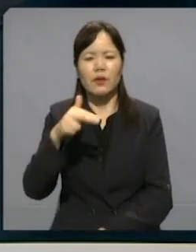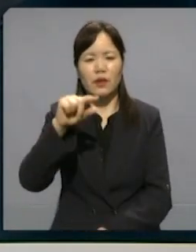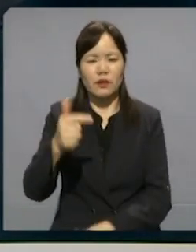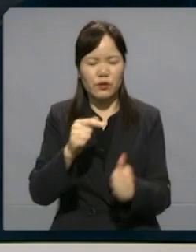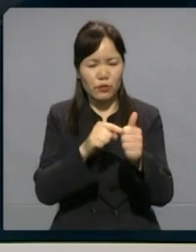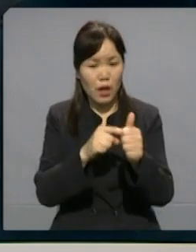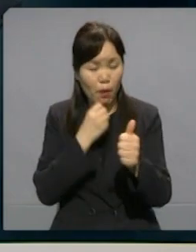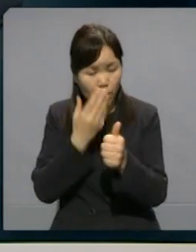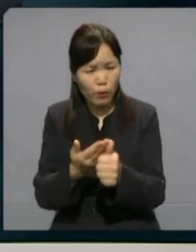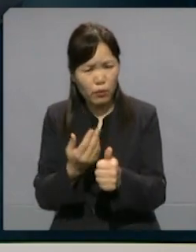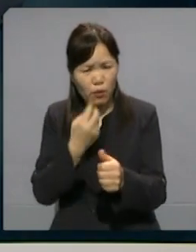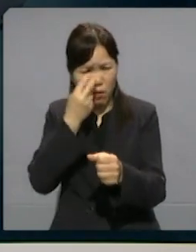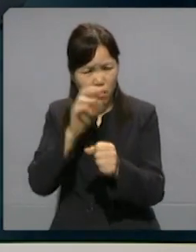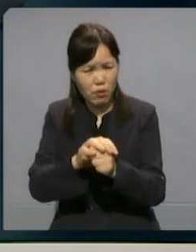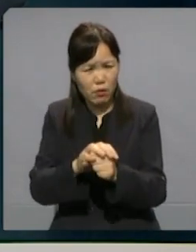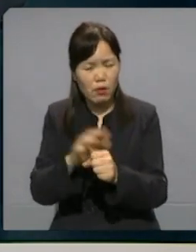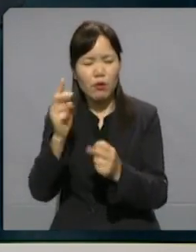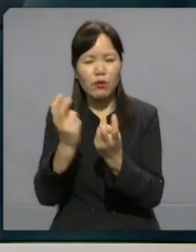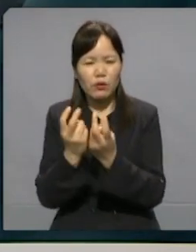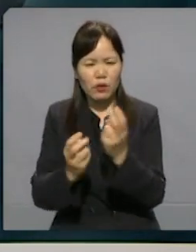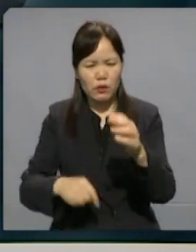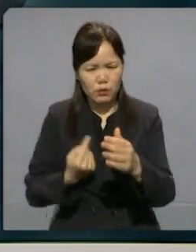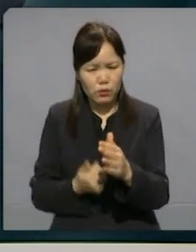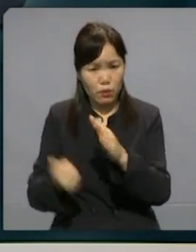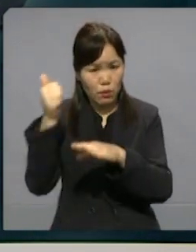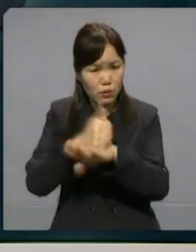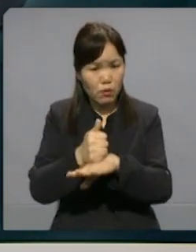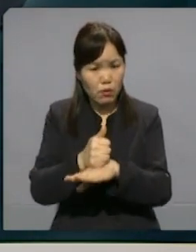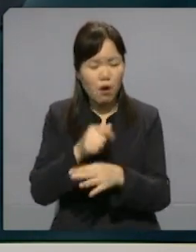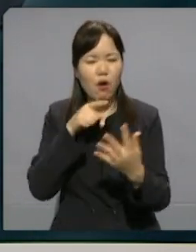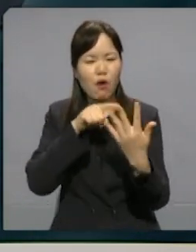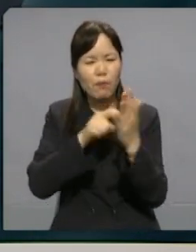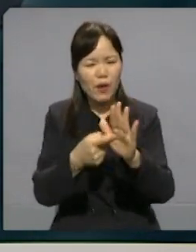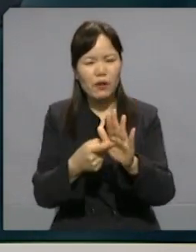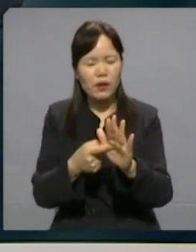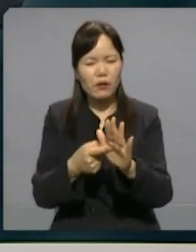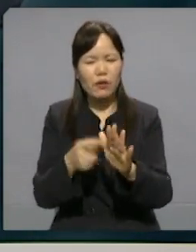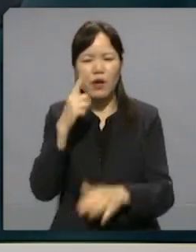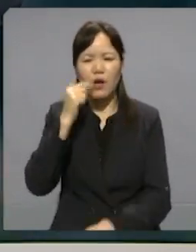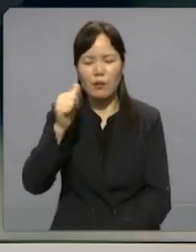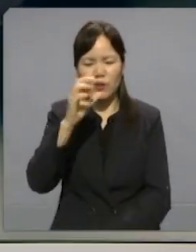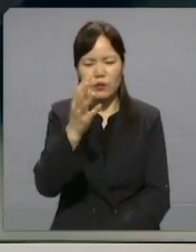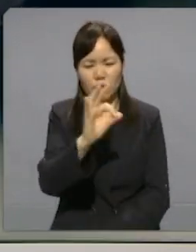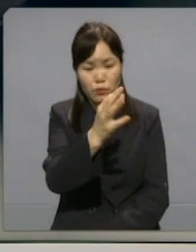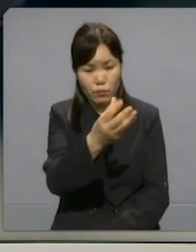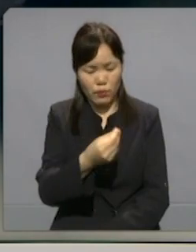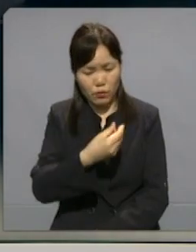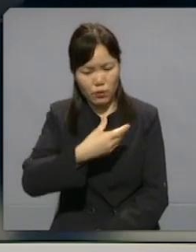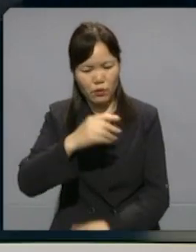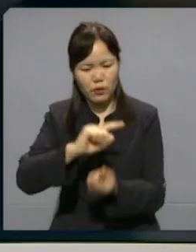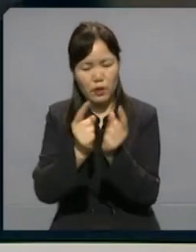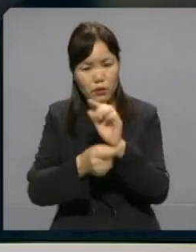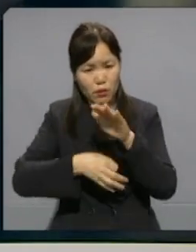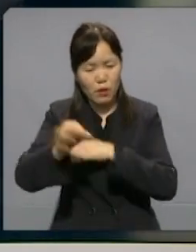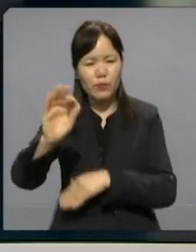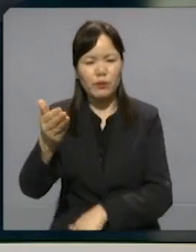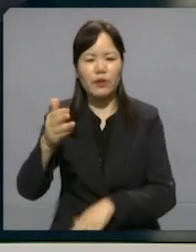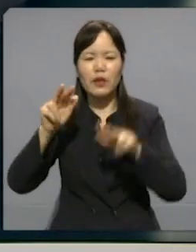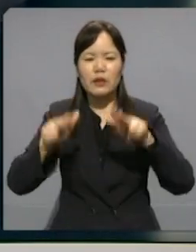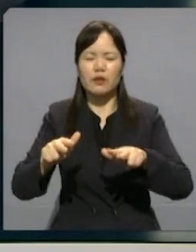폭로가 억울하다면 어떻게 자수성가했는지 밝히고 아버지 빚 대신하는 효자가 되면 될 일 아니겠습니까?